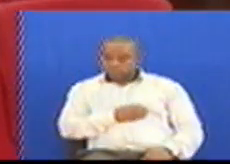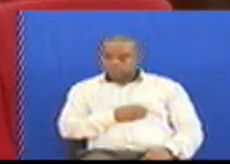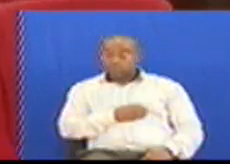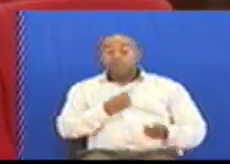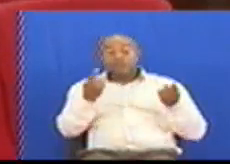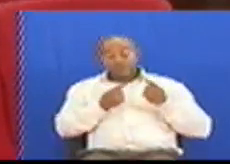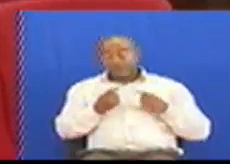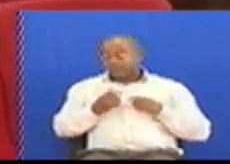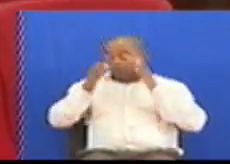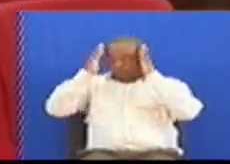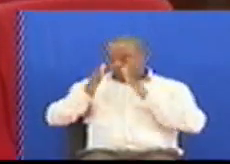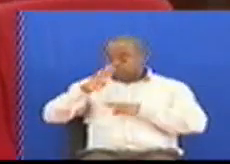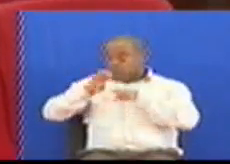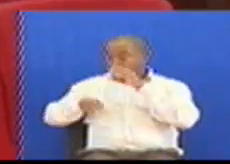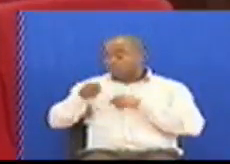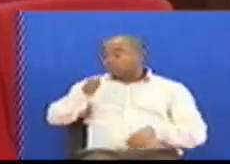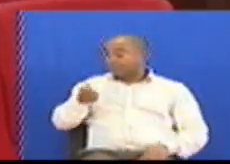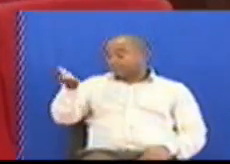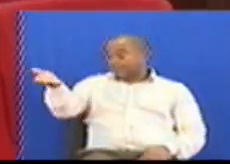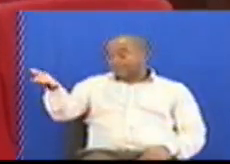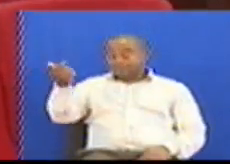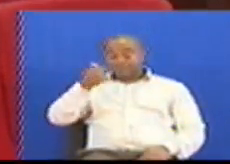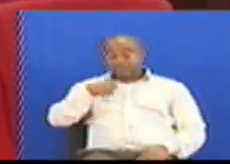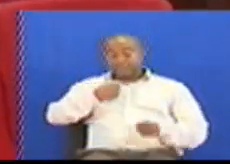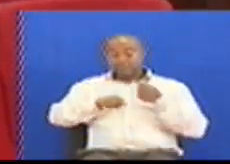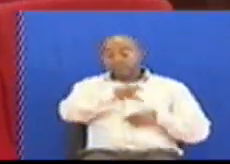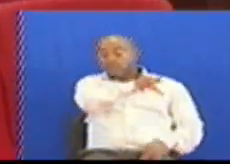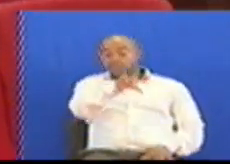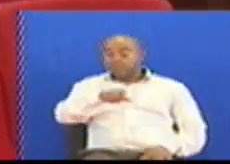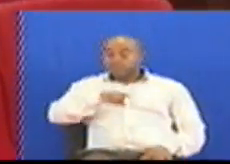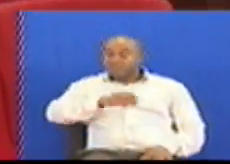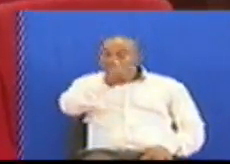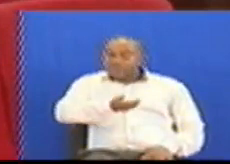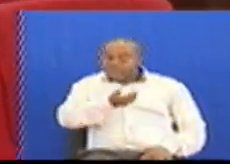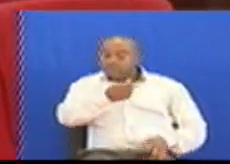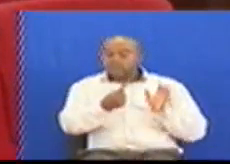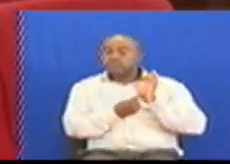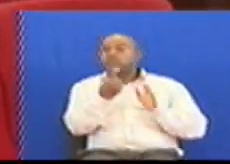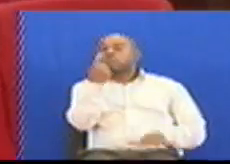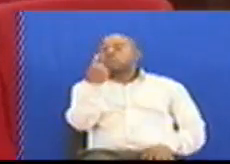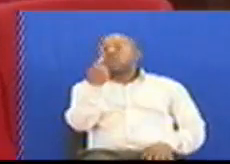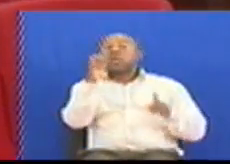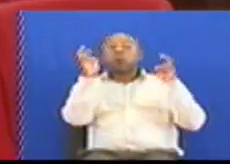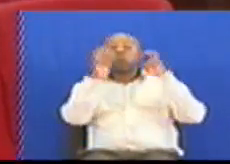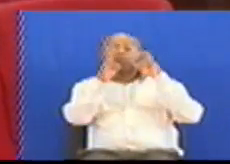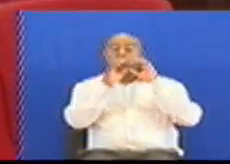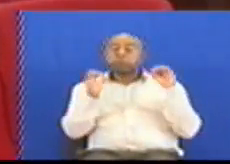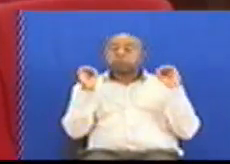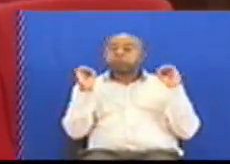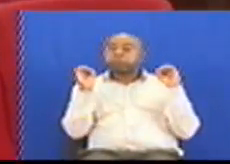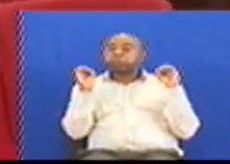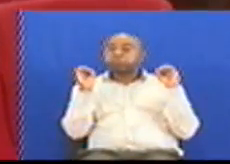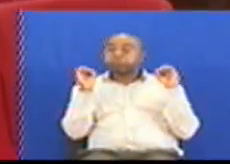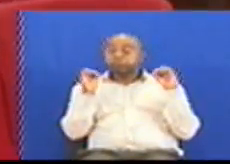mheshimiwa naibu spika, mimi nimeingia kwenye jimbo kwenye vijiji 61, hakuna umeme hata kijiji kimoja.